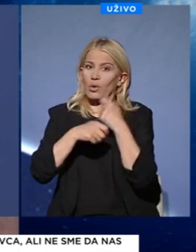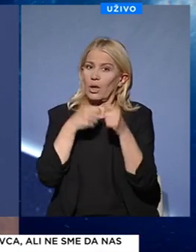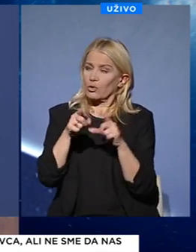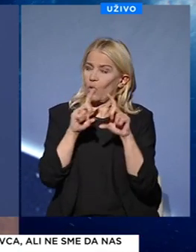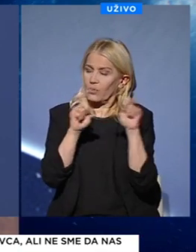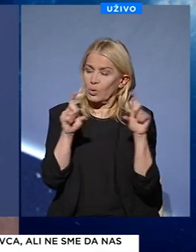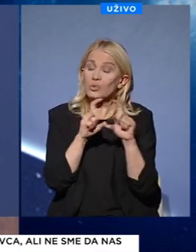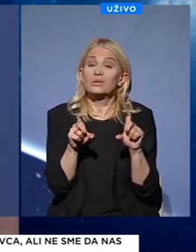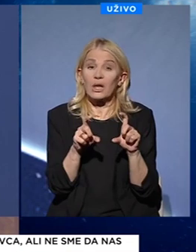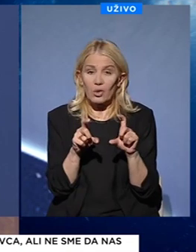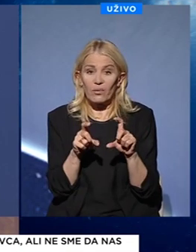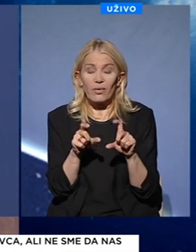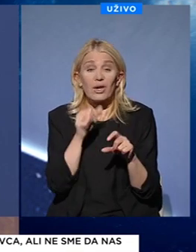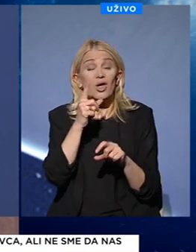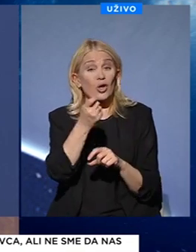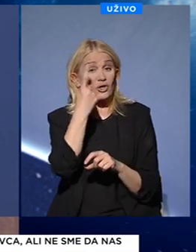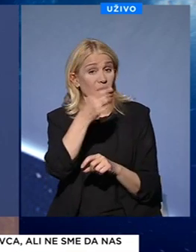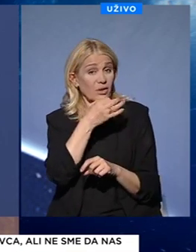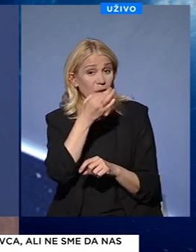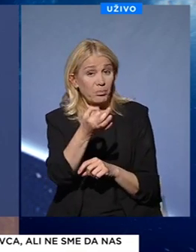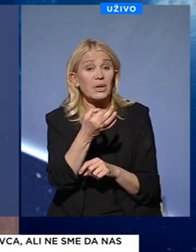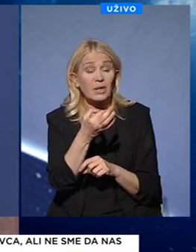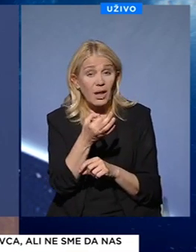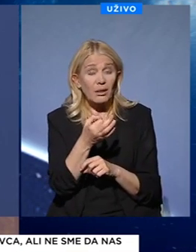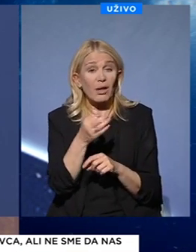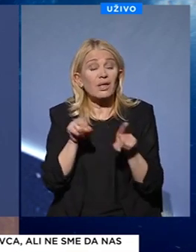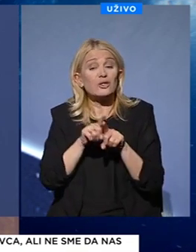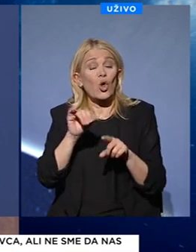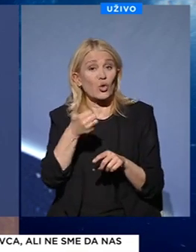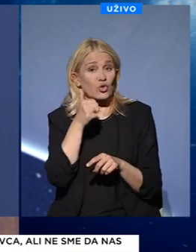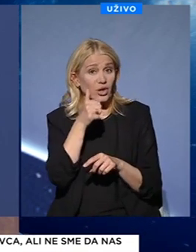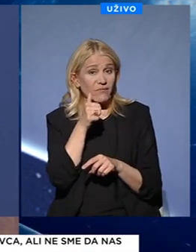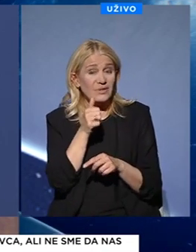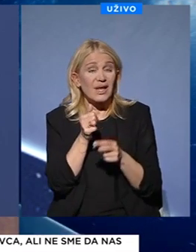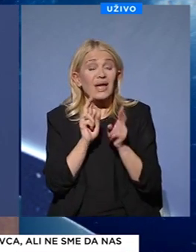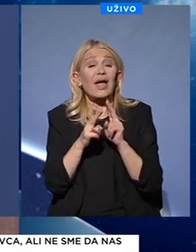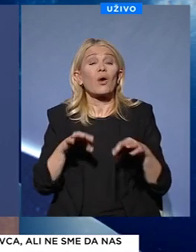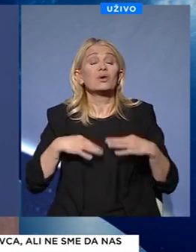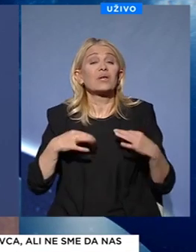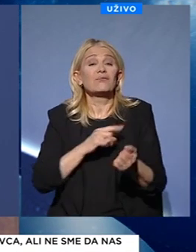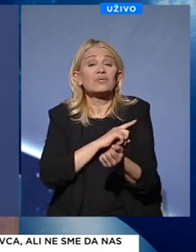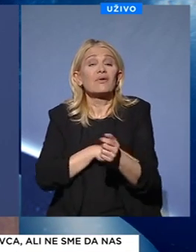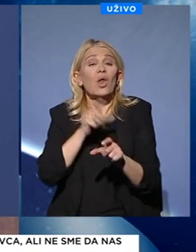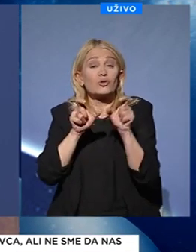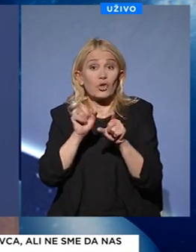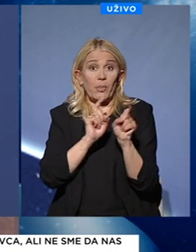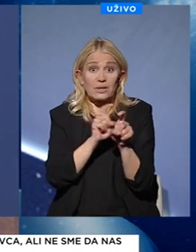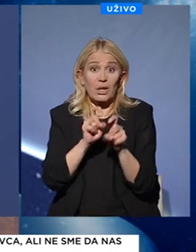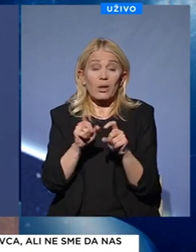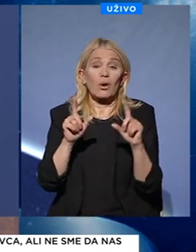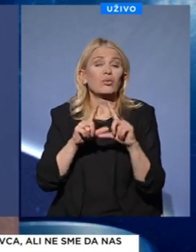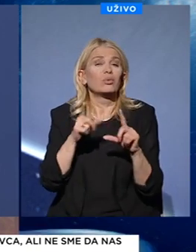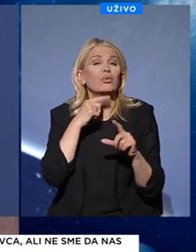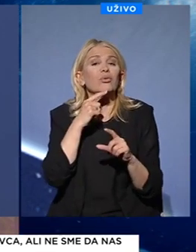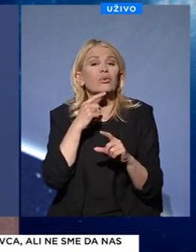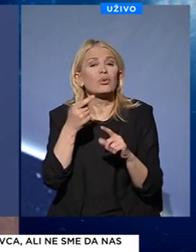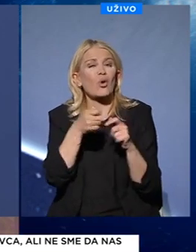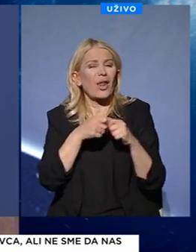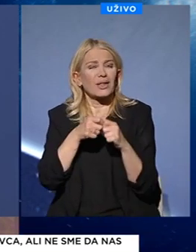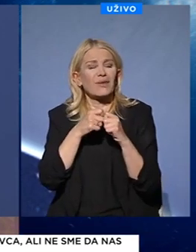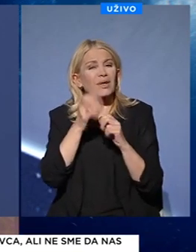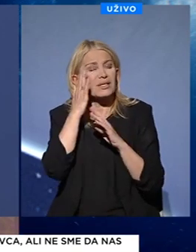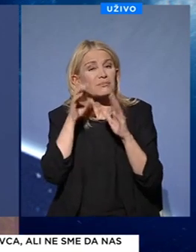ustanova? I još jedno pitanje, takođe Južnih vesti, kakvo je zdravstveno stanje osoba zaraženih u ustanovama za kolektivni